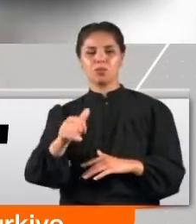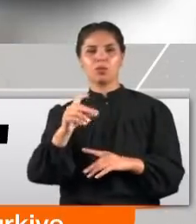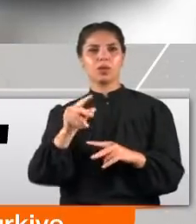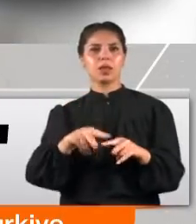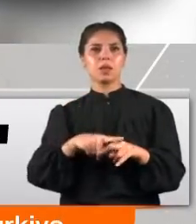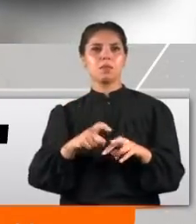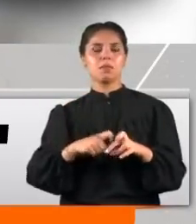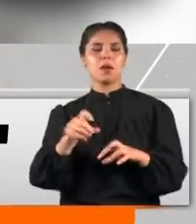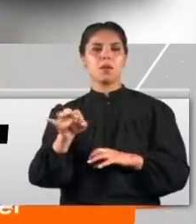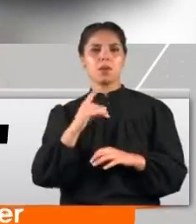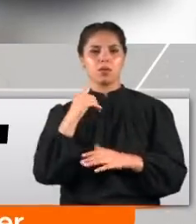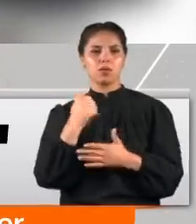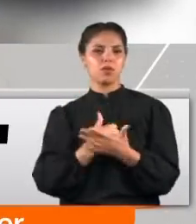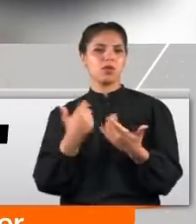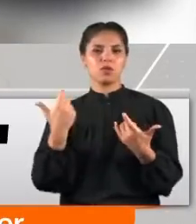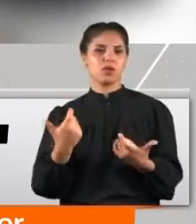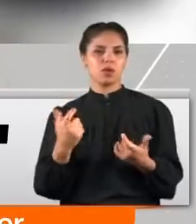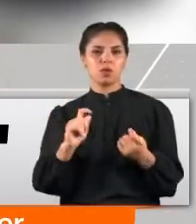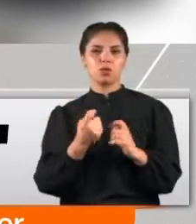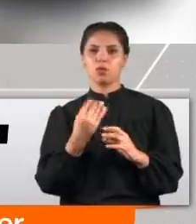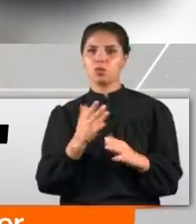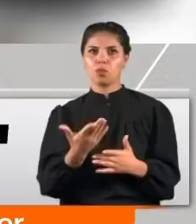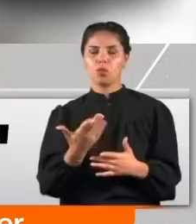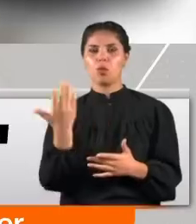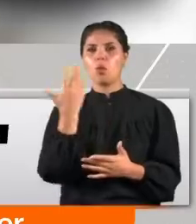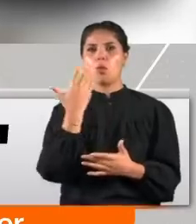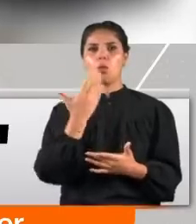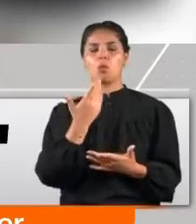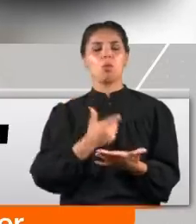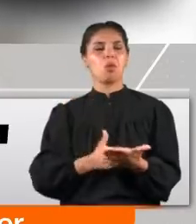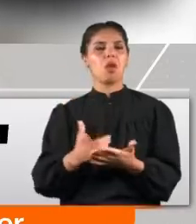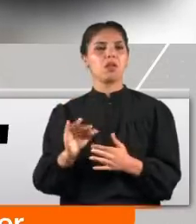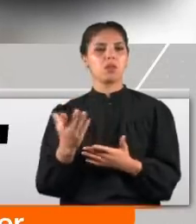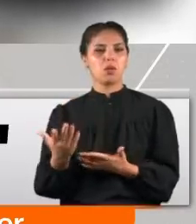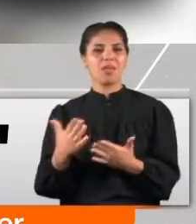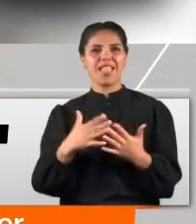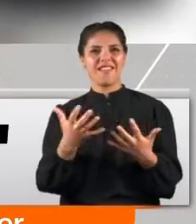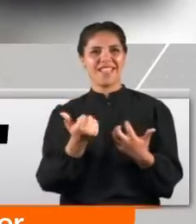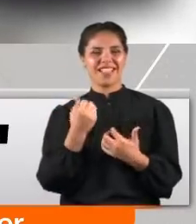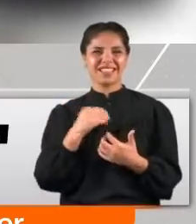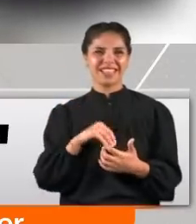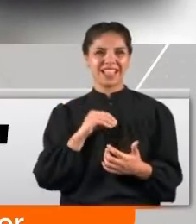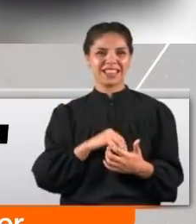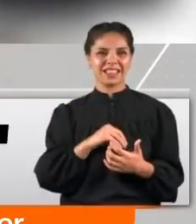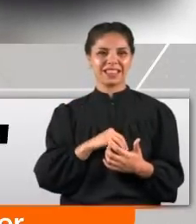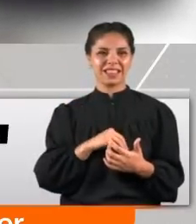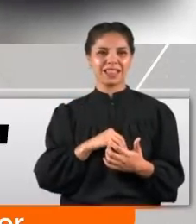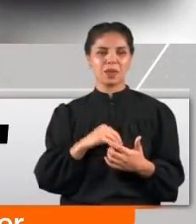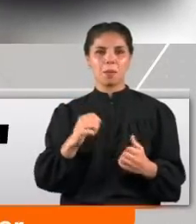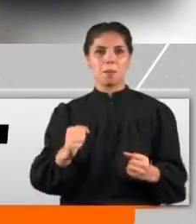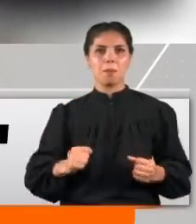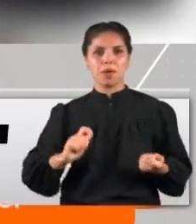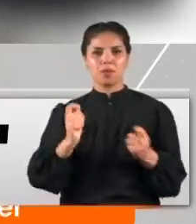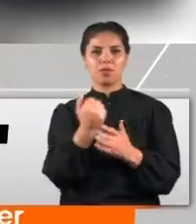imar planında yeşil alana dönüşmüş olabilir, okul arsasına dönüşmüş olabilir. Ev aldım derken parka dönüştürülmüş